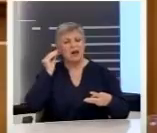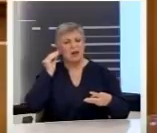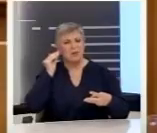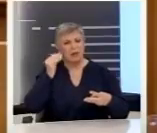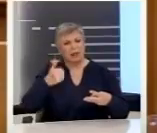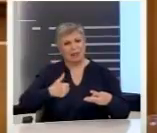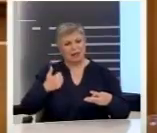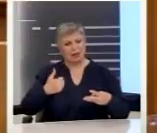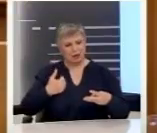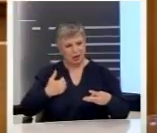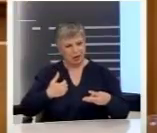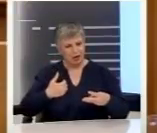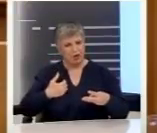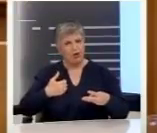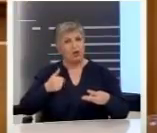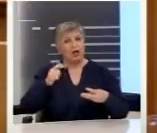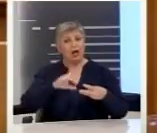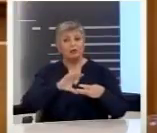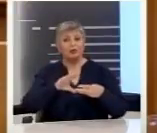συνεργάζεται με τάκρα.